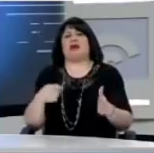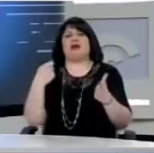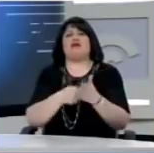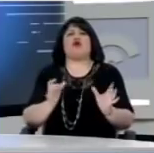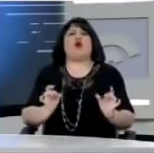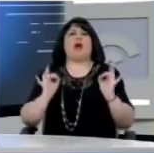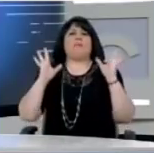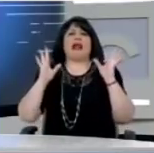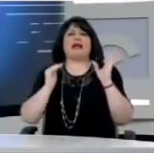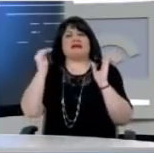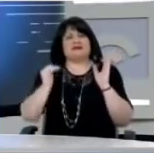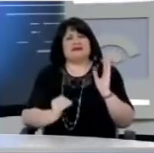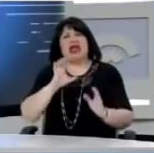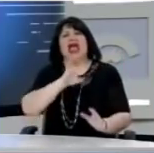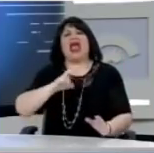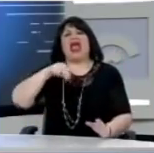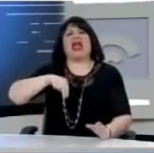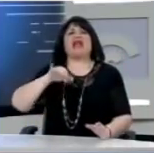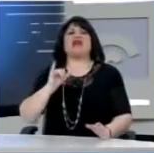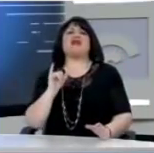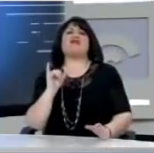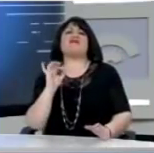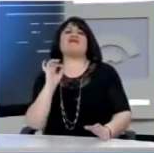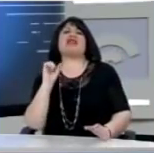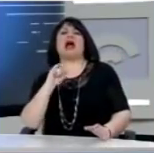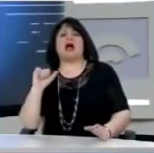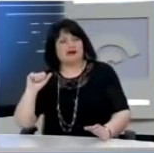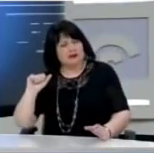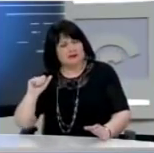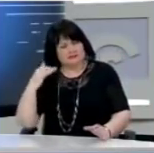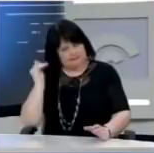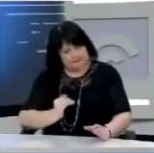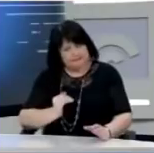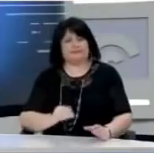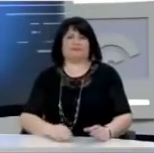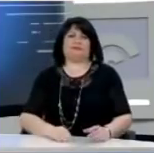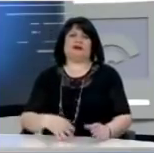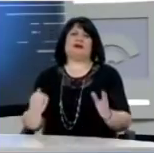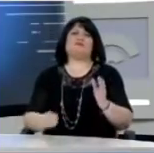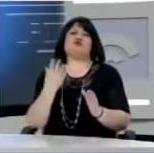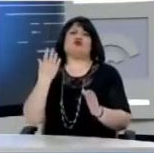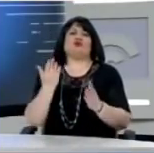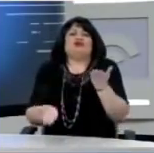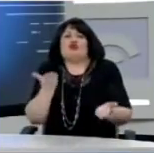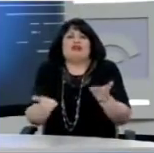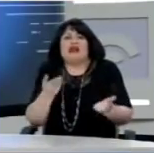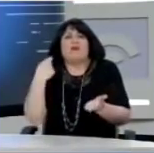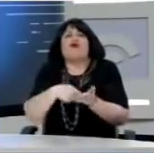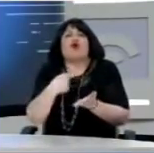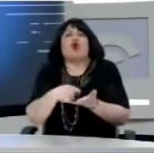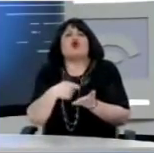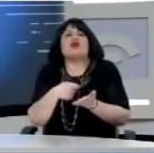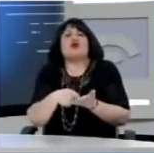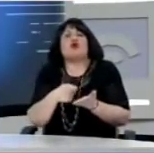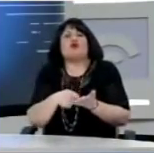φοροαπαλλαγές, για μείωση του έμφυα. Και φυσικά με τη μεγάλη καινοτομία του φορολογικού ισοδυνάμου. Πάνω σε